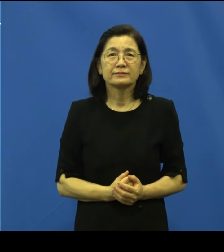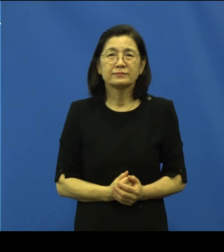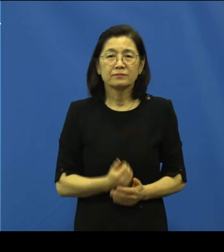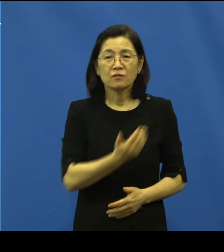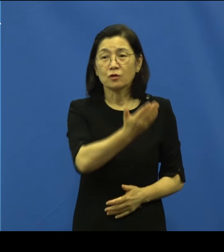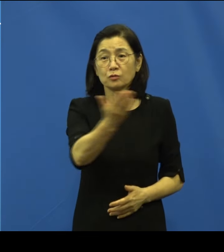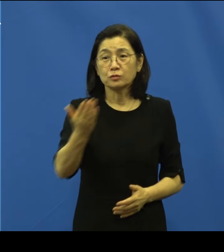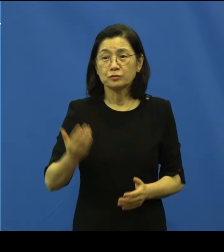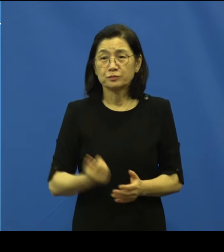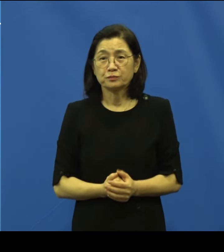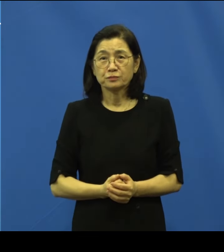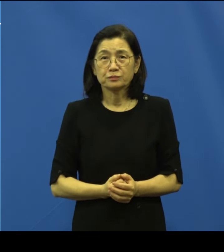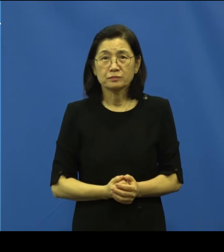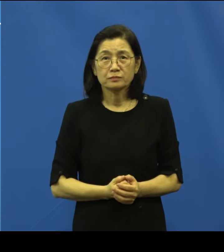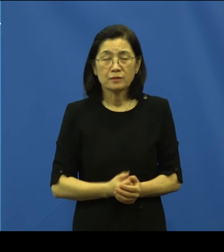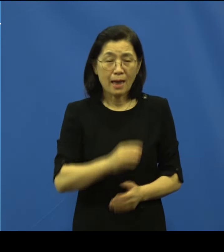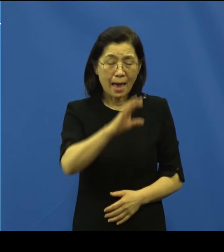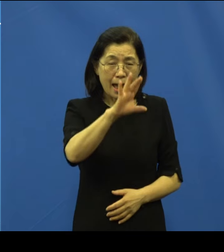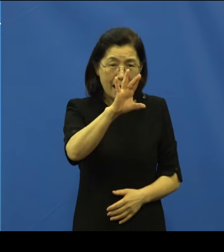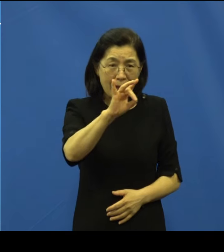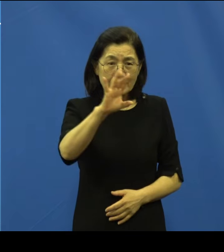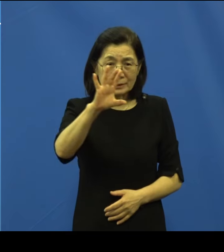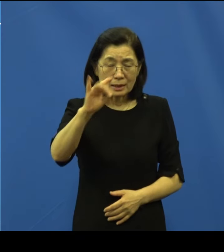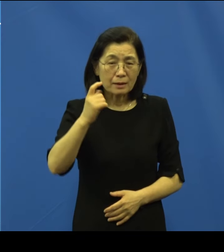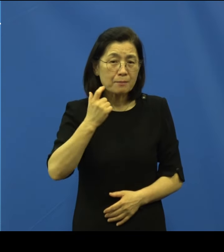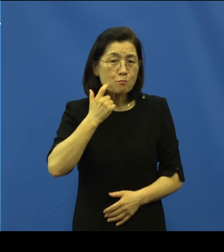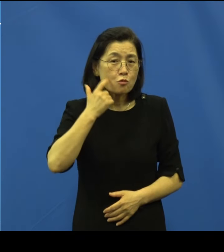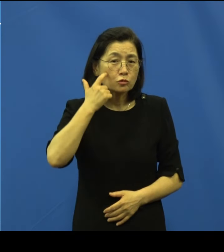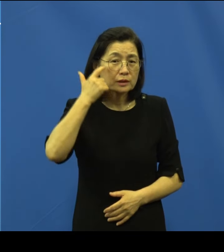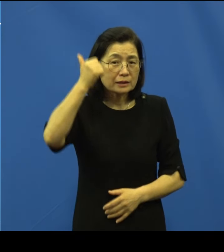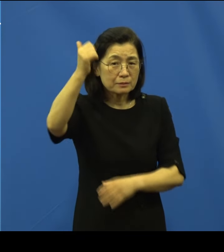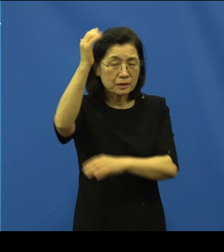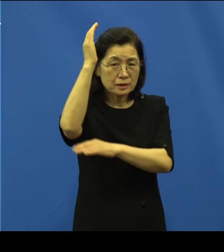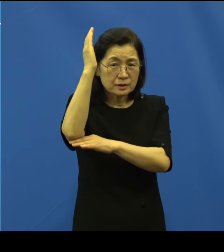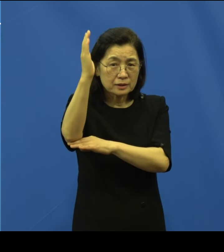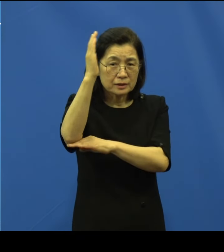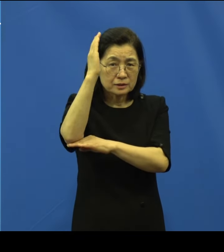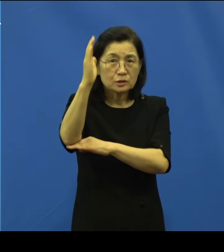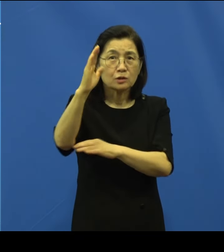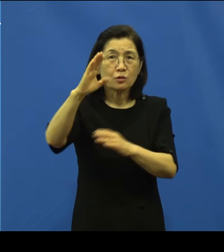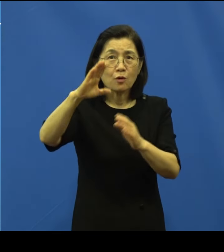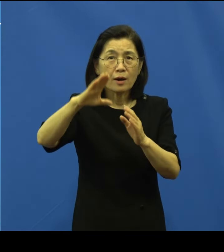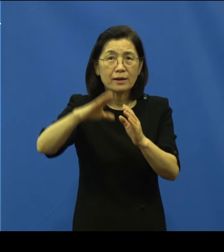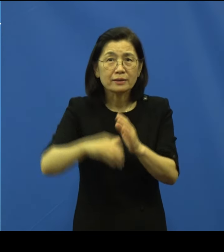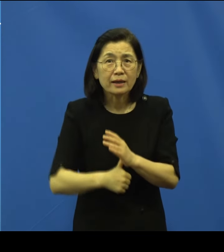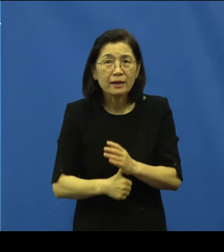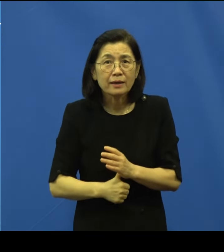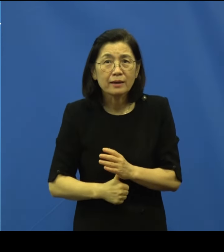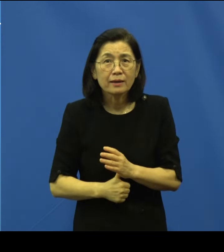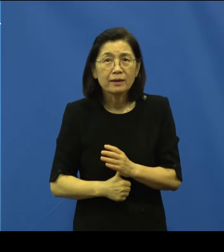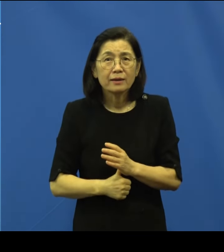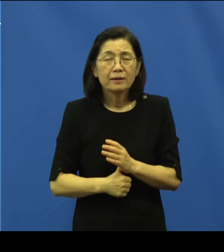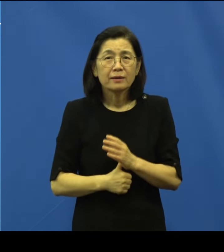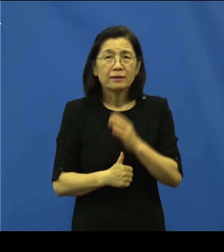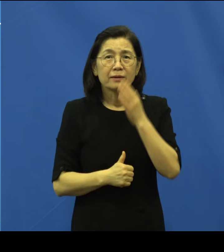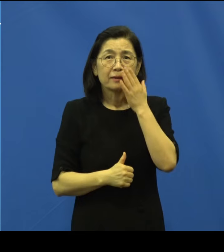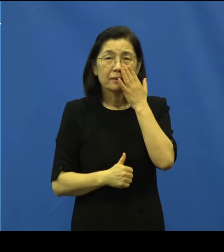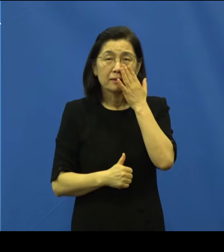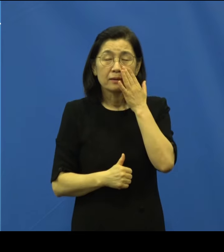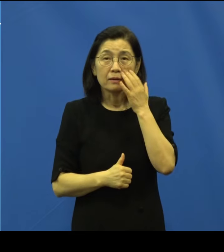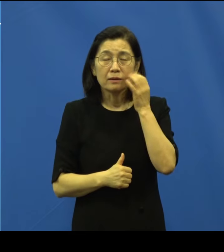여러분, 가끔 이렇게 설교자가 설교를 할 때 성도들 가운데 이제 그런 분들이 계세요. 누가 목사님에게 내 얘기를